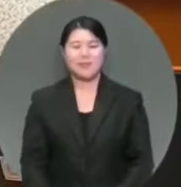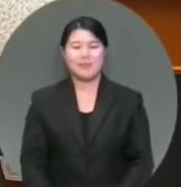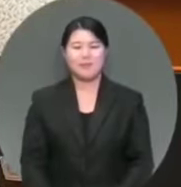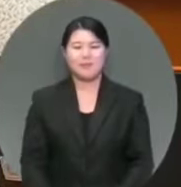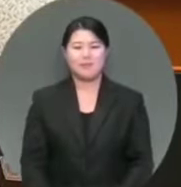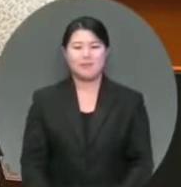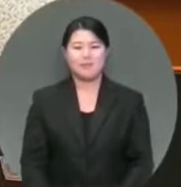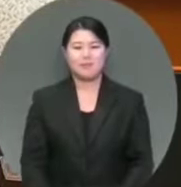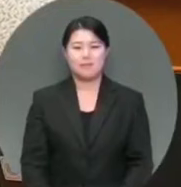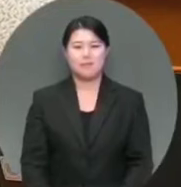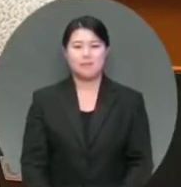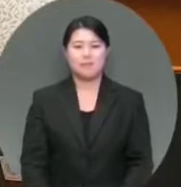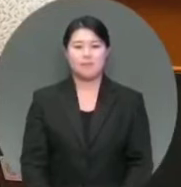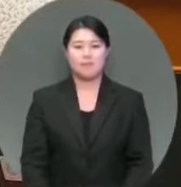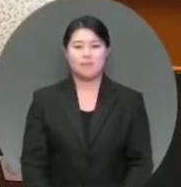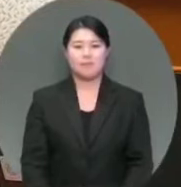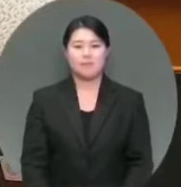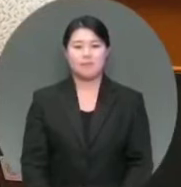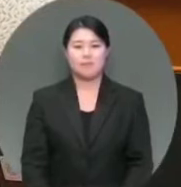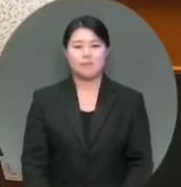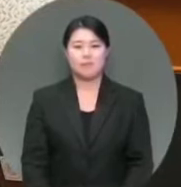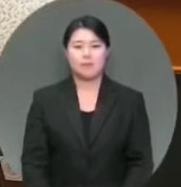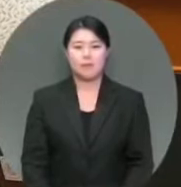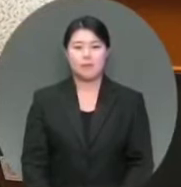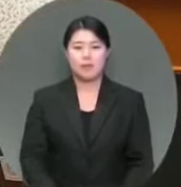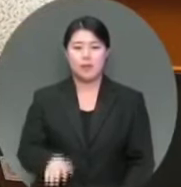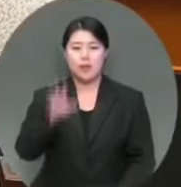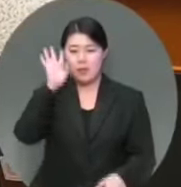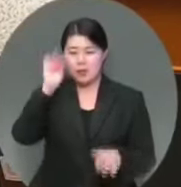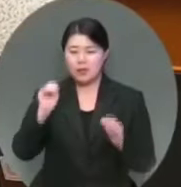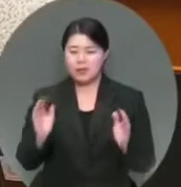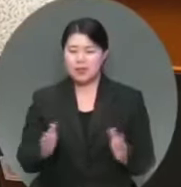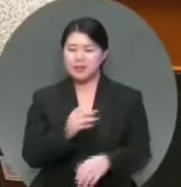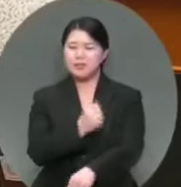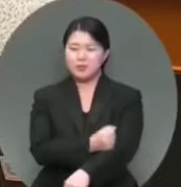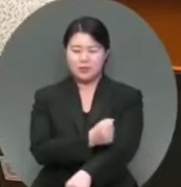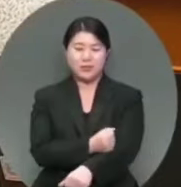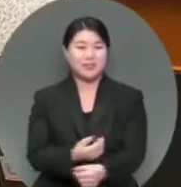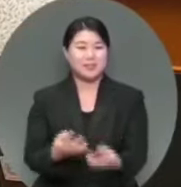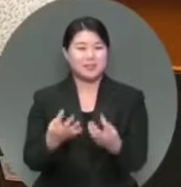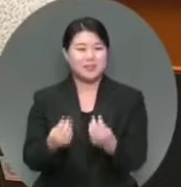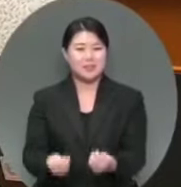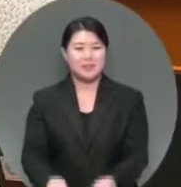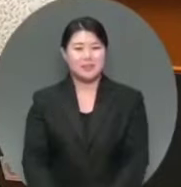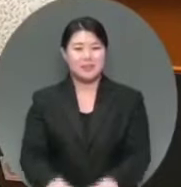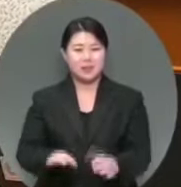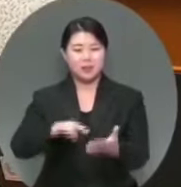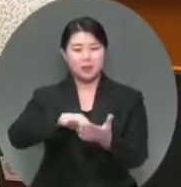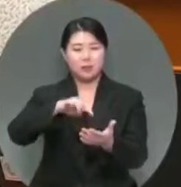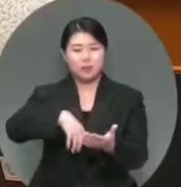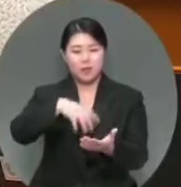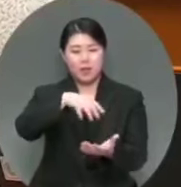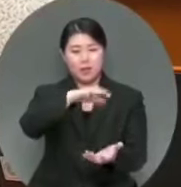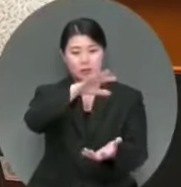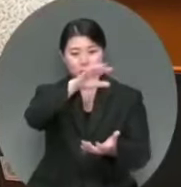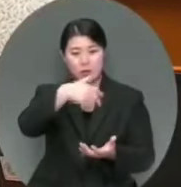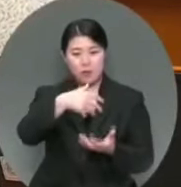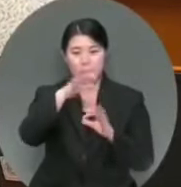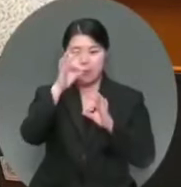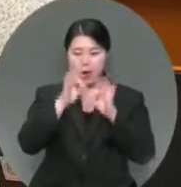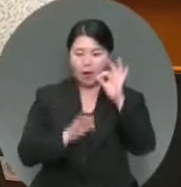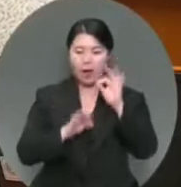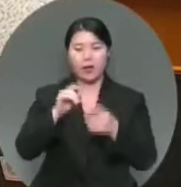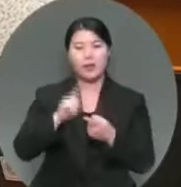감사하겠습니다. 연일 수고가 많으신데요. 우선 저는 국세 수입 세수 오차에